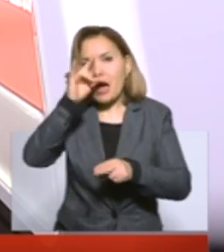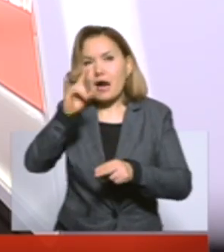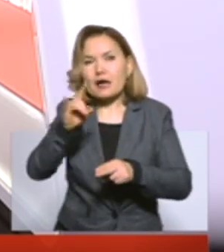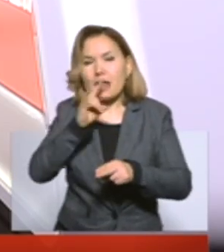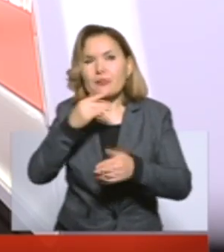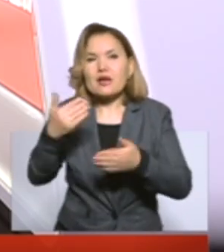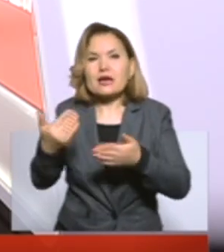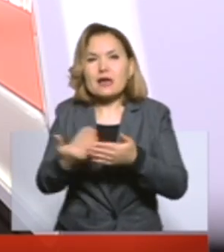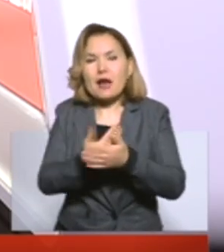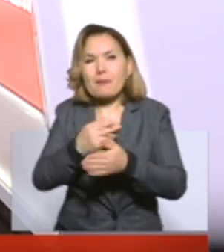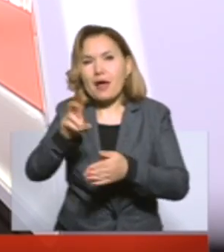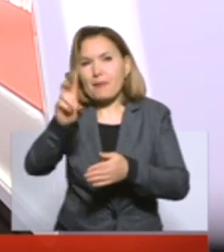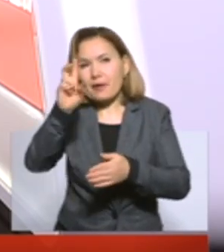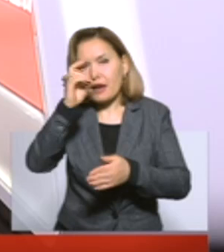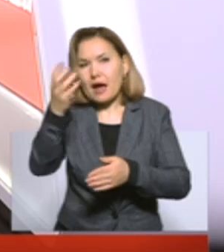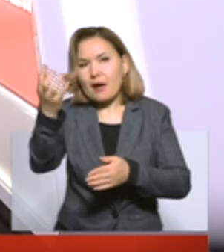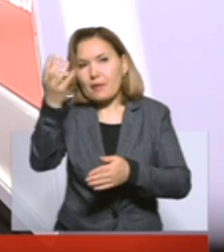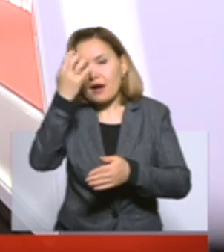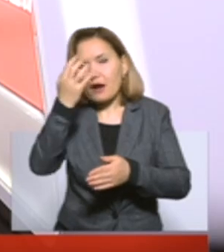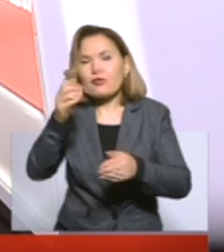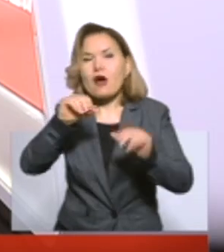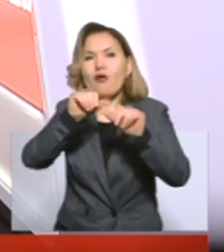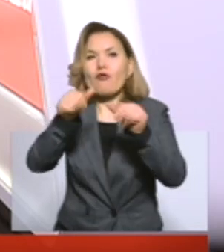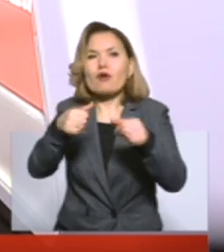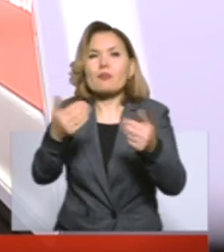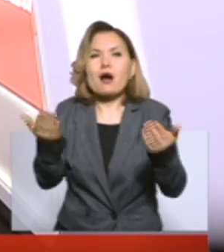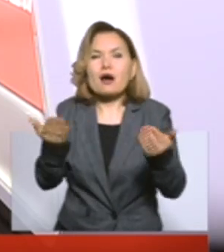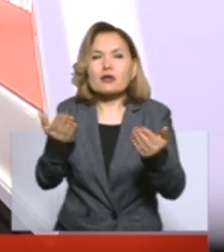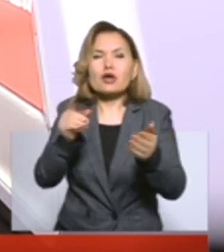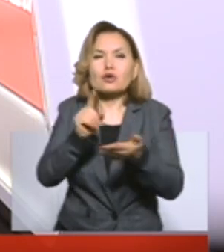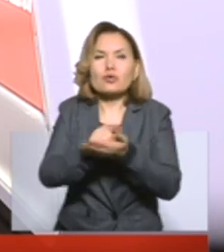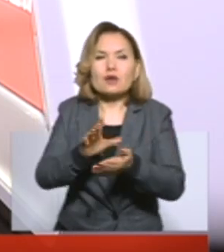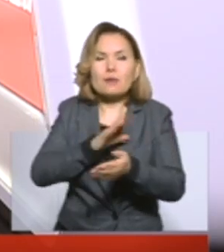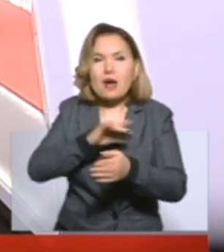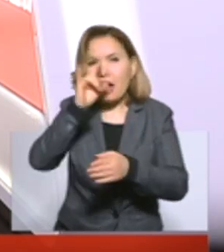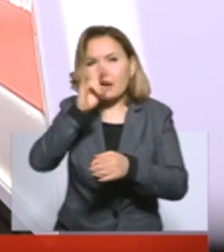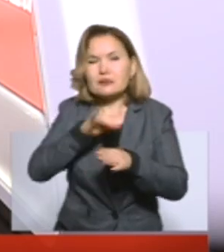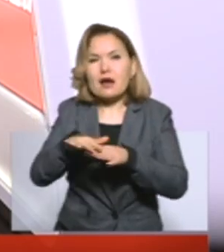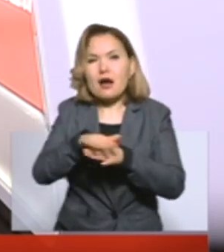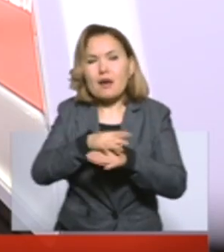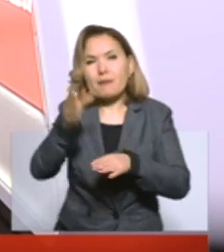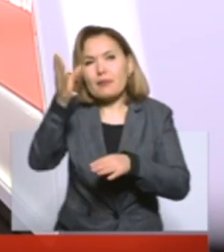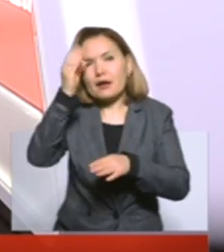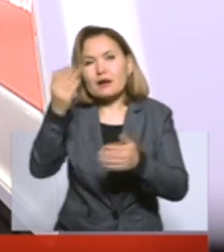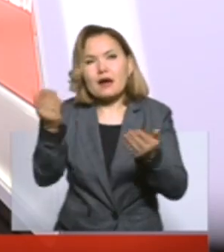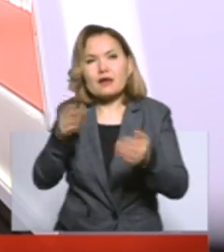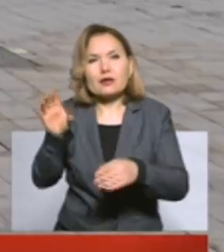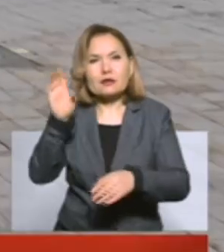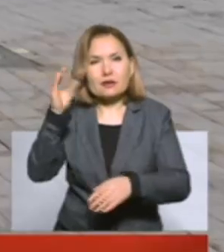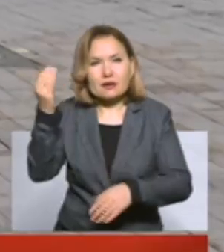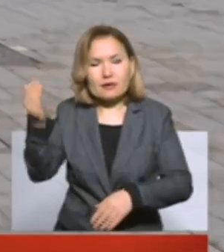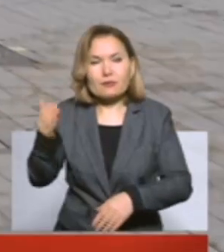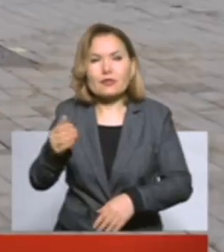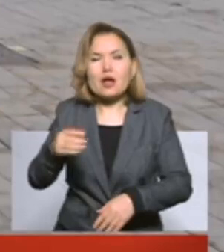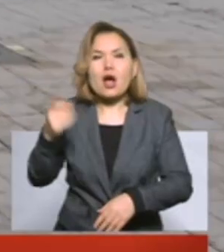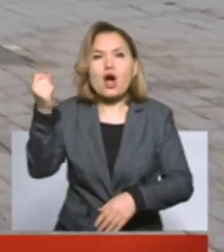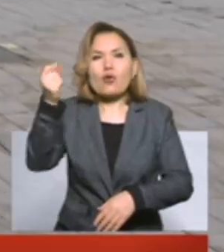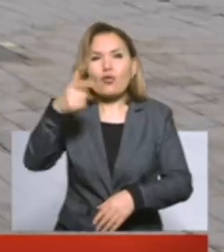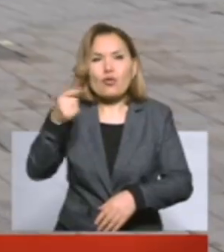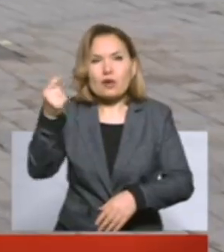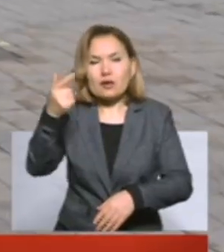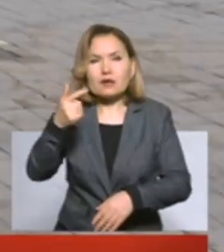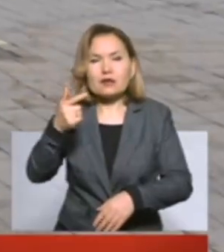Қазақстанның жаңартылған мемлекеттік елтаңбасы қандай болу керек? Ел тұрғындарының пікіріне құлақ түрсек. Көгілдір